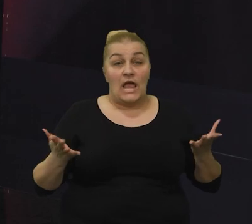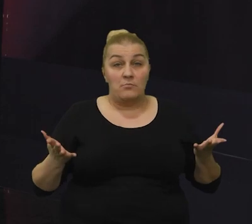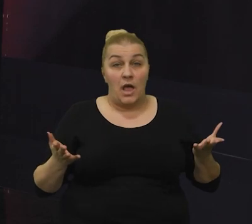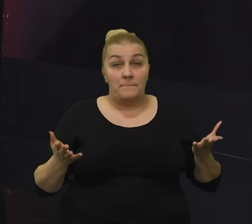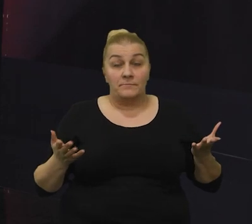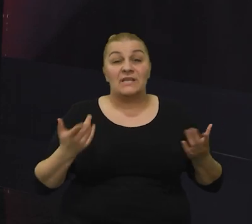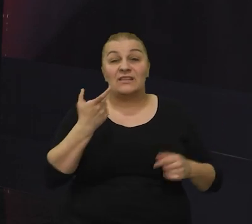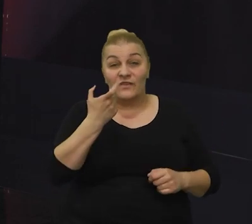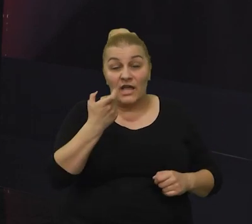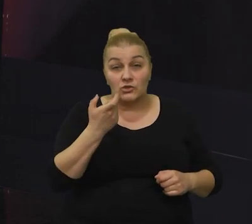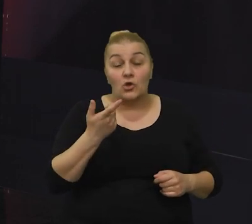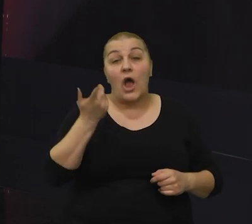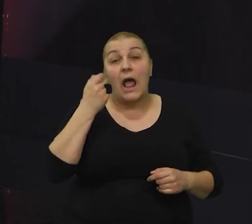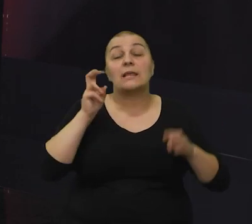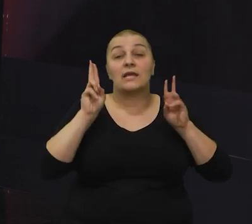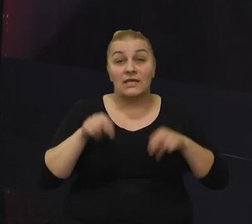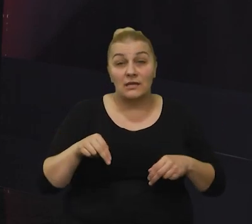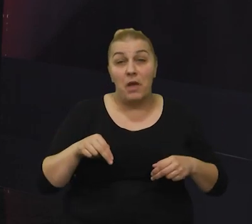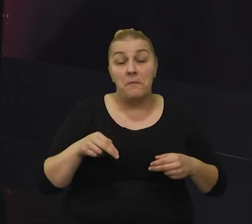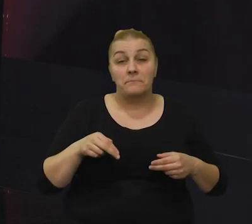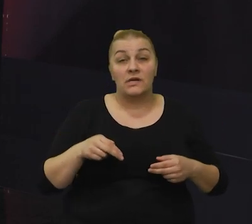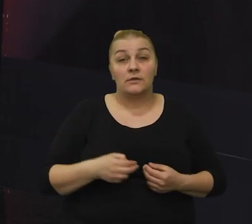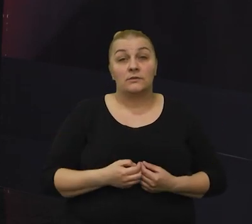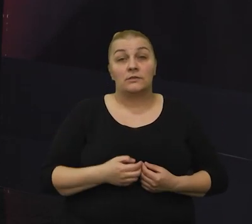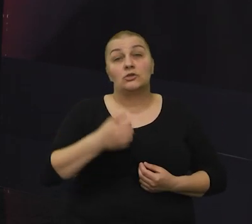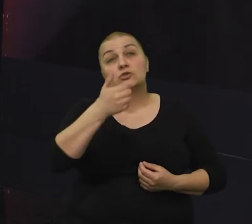nemam 200 ljudi, ali imam